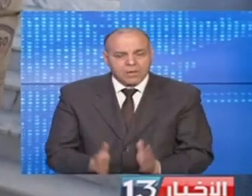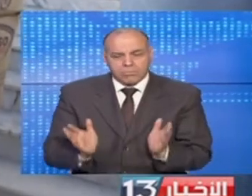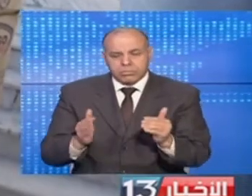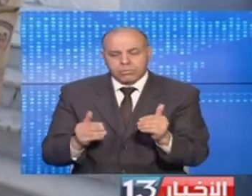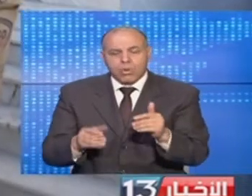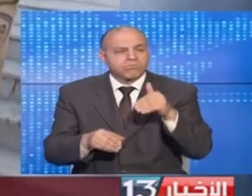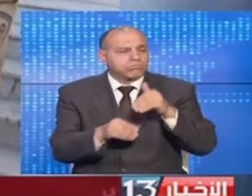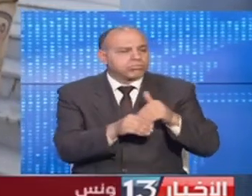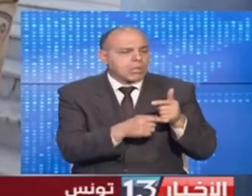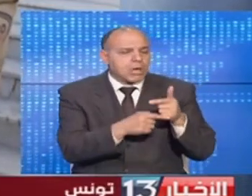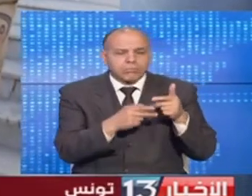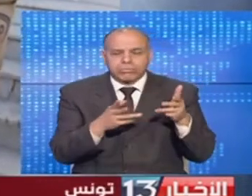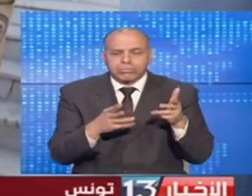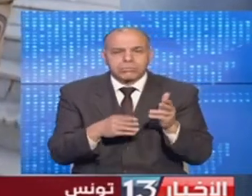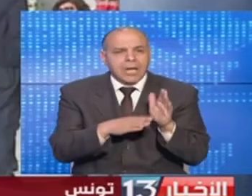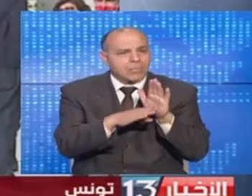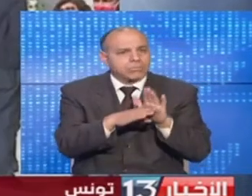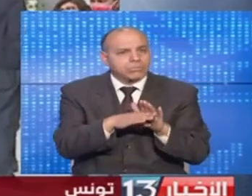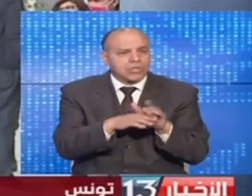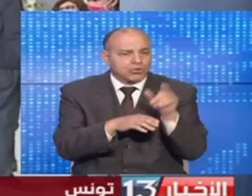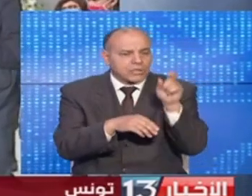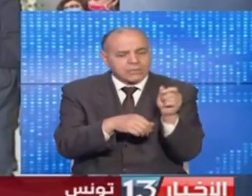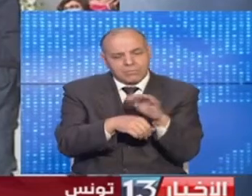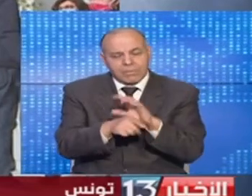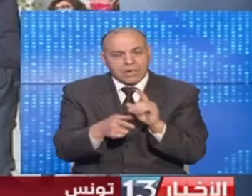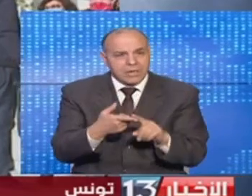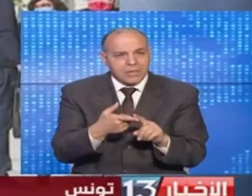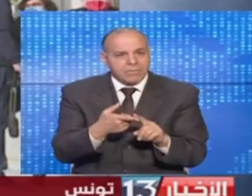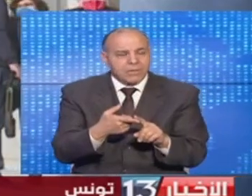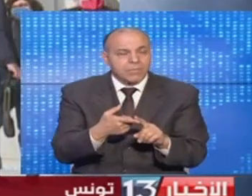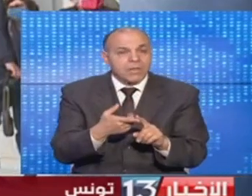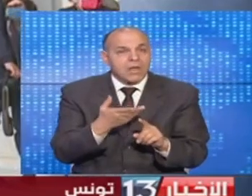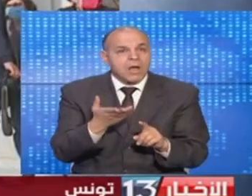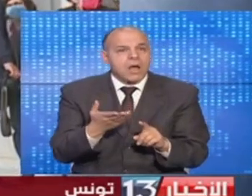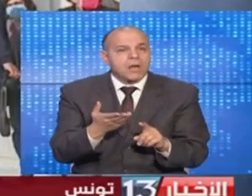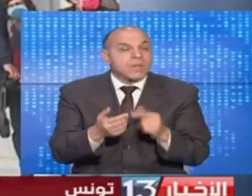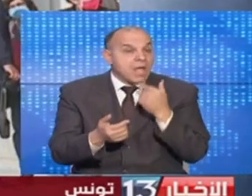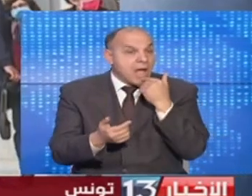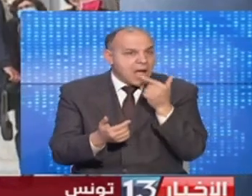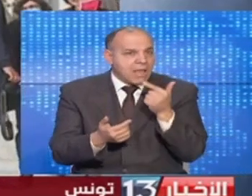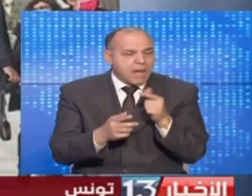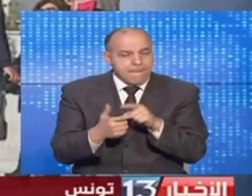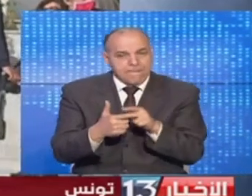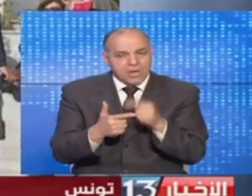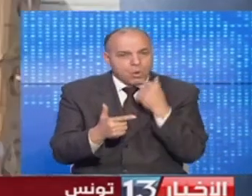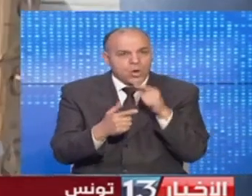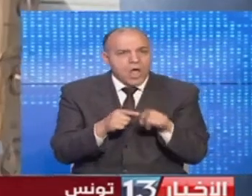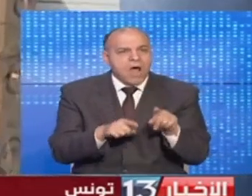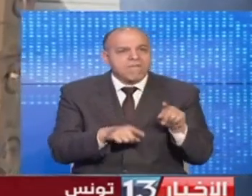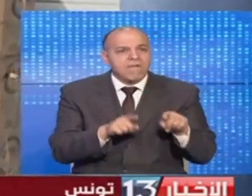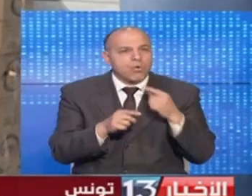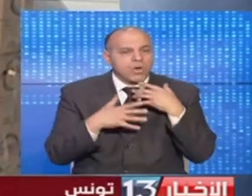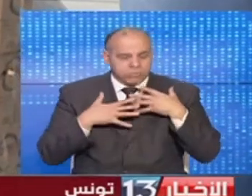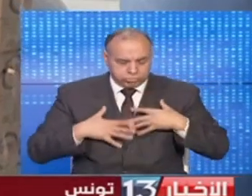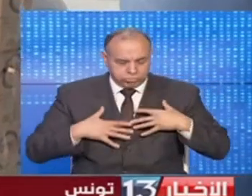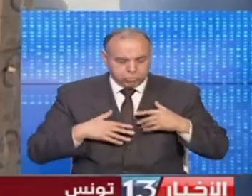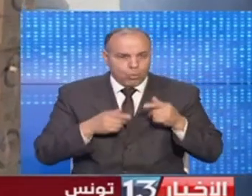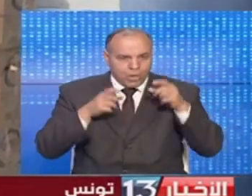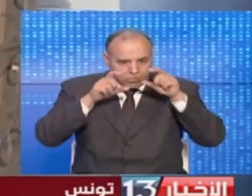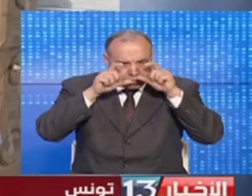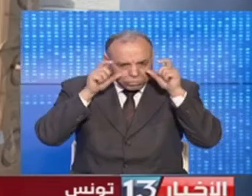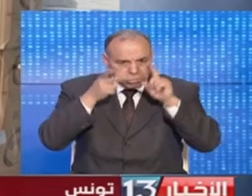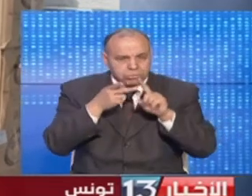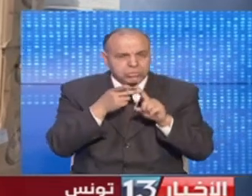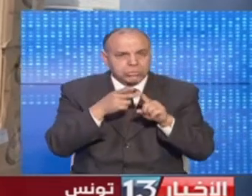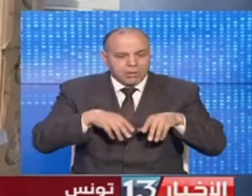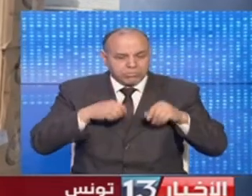وحده وتعالى معدات الوقايه الشخصيه الضروريه من فيروس كورونا المستجد من بينها الاف البدلات الواقيه ونظارات